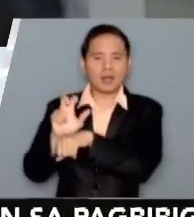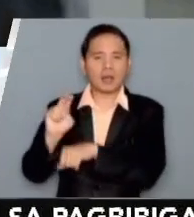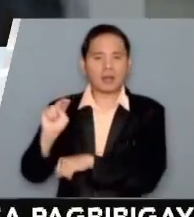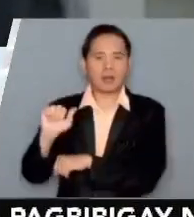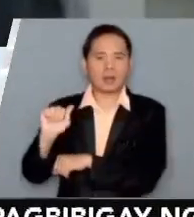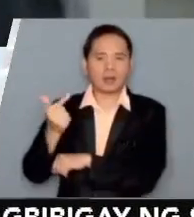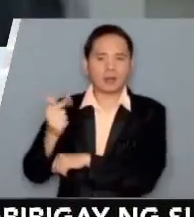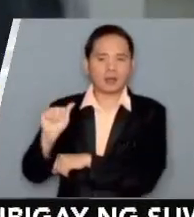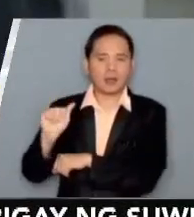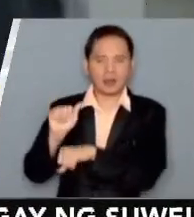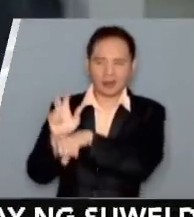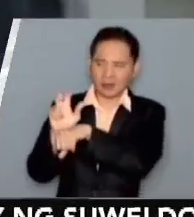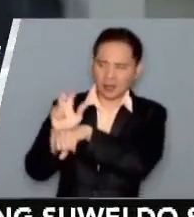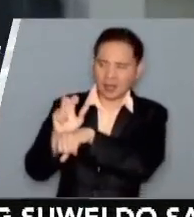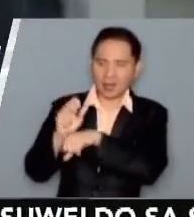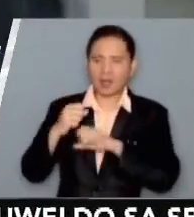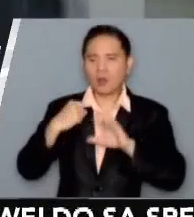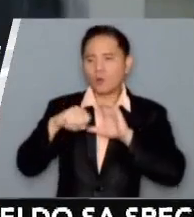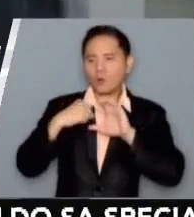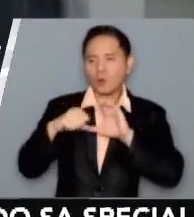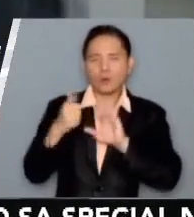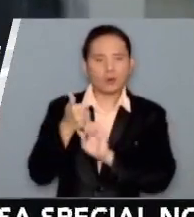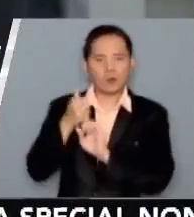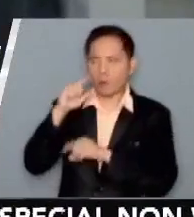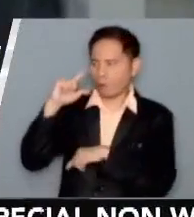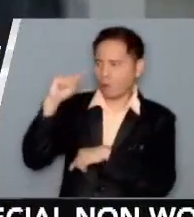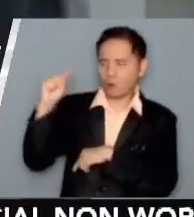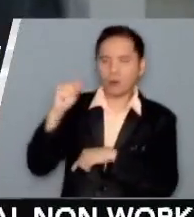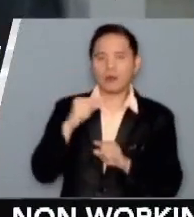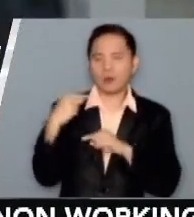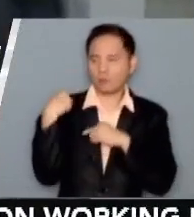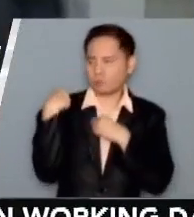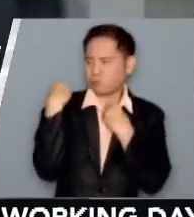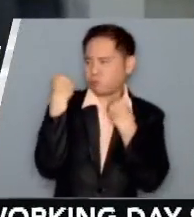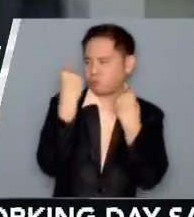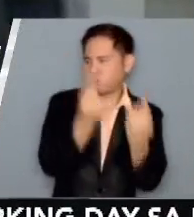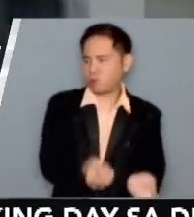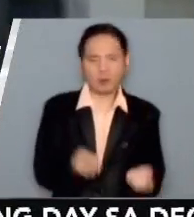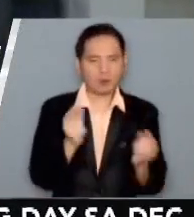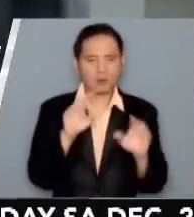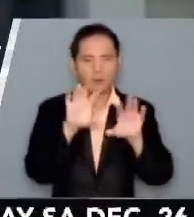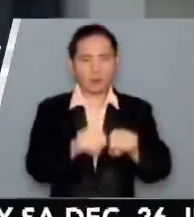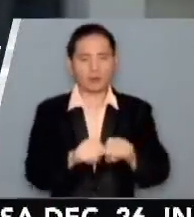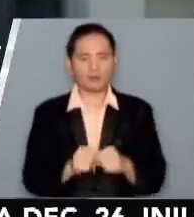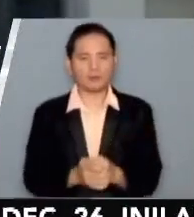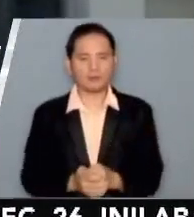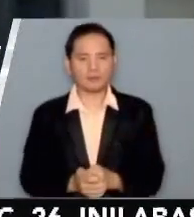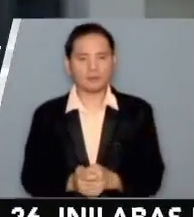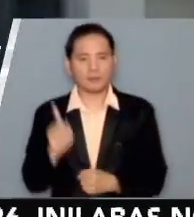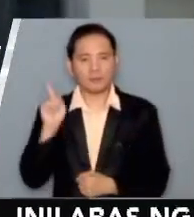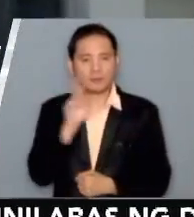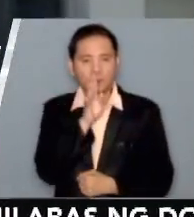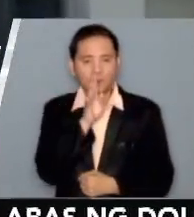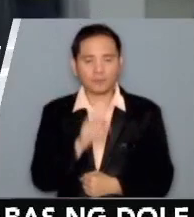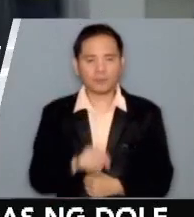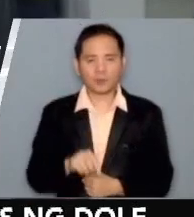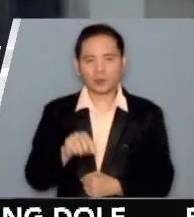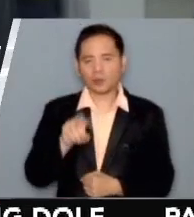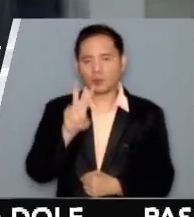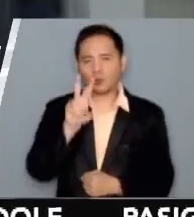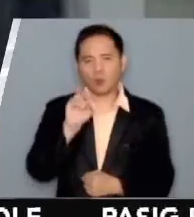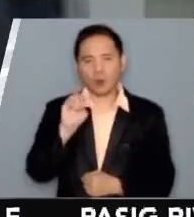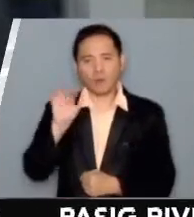po ay nangyari noong 2004 no, sa may Camarines Sur. At itong suspect nga